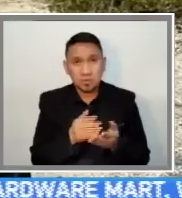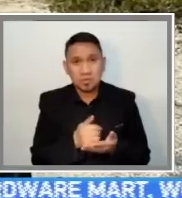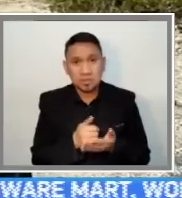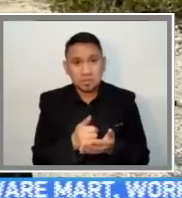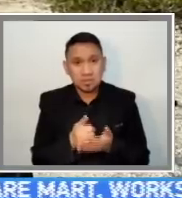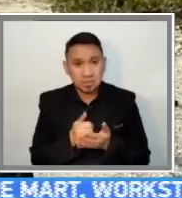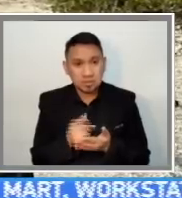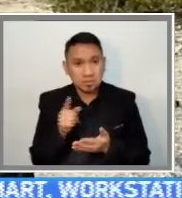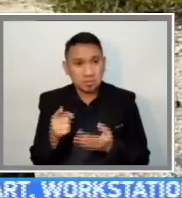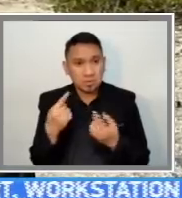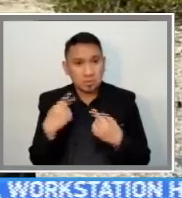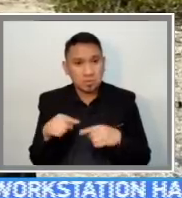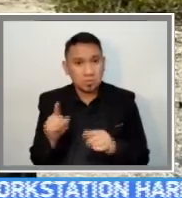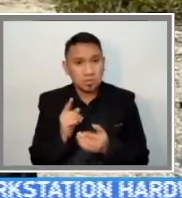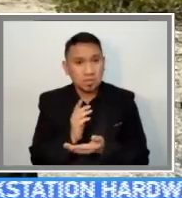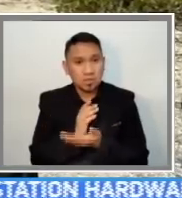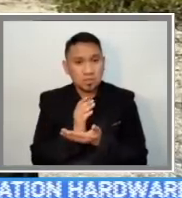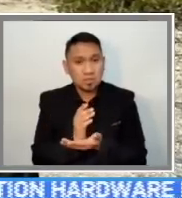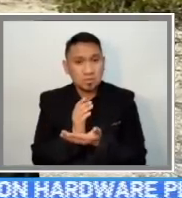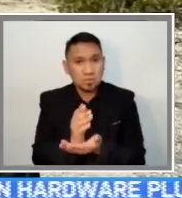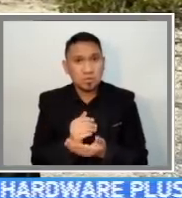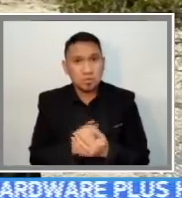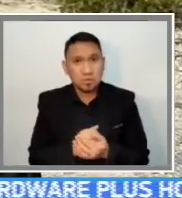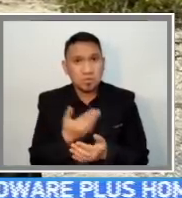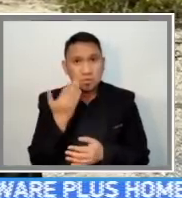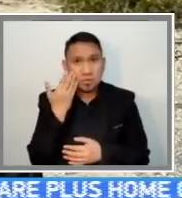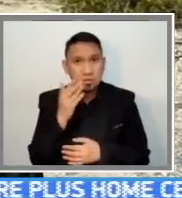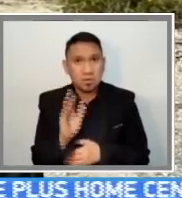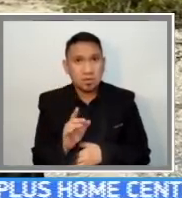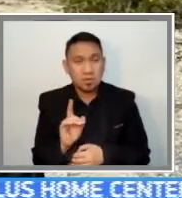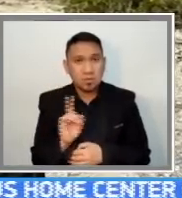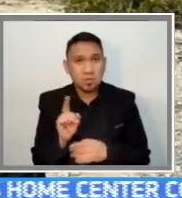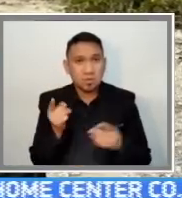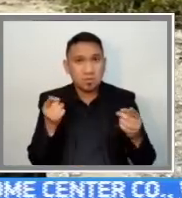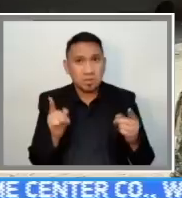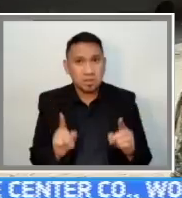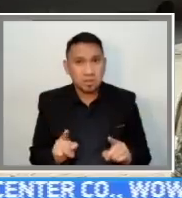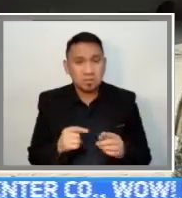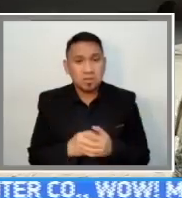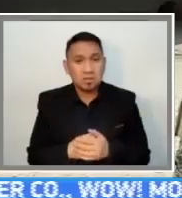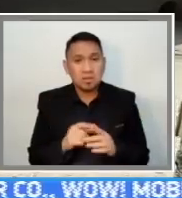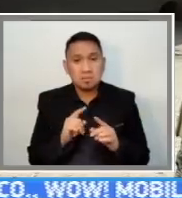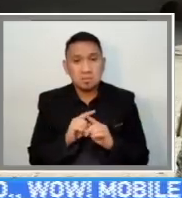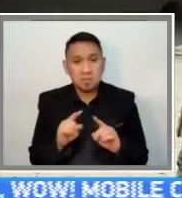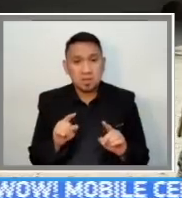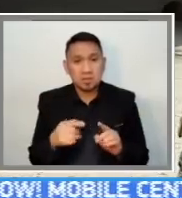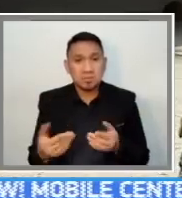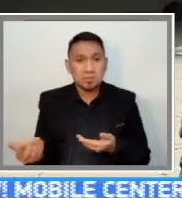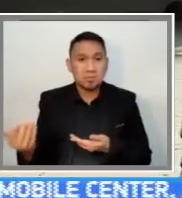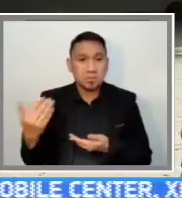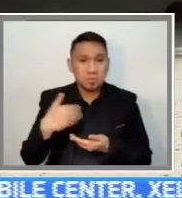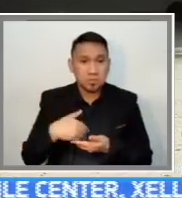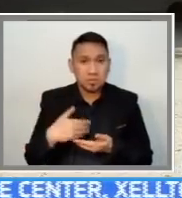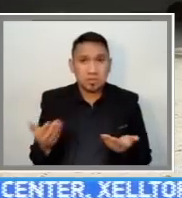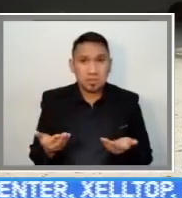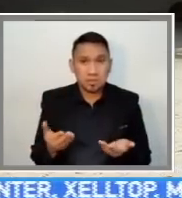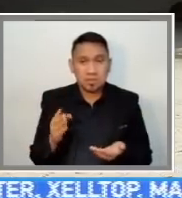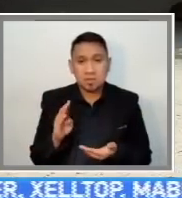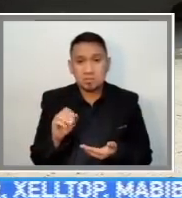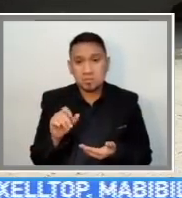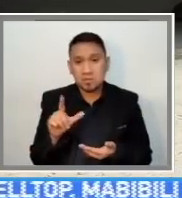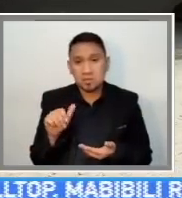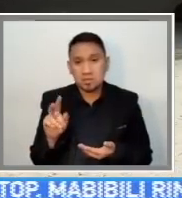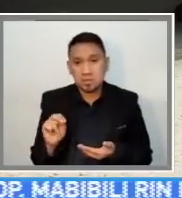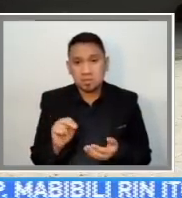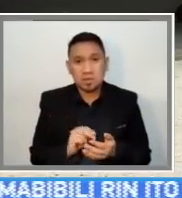papuntang Zamboanga City. Hindi ko alam kung ano na nangyari sa kanila. Pero yung napunta dito po sa amin sa Basilan, bale, anin